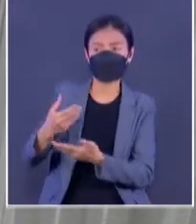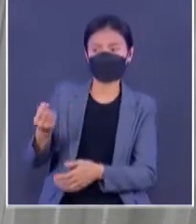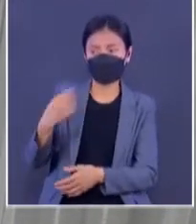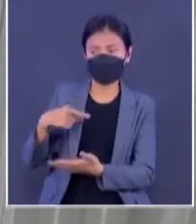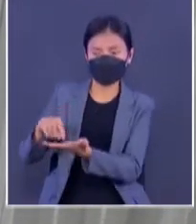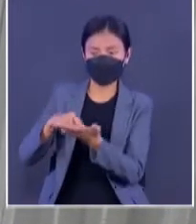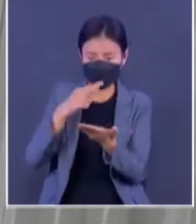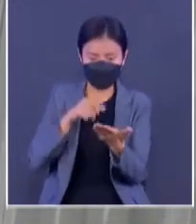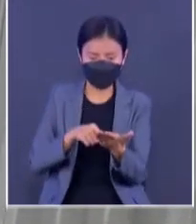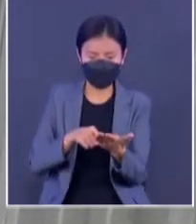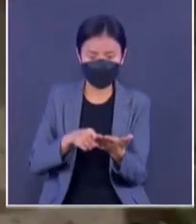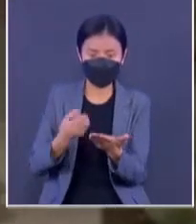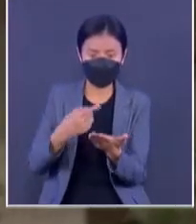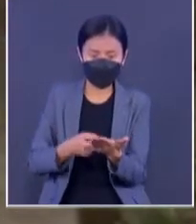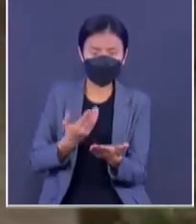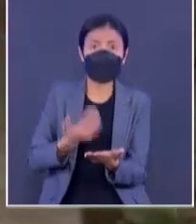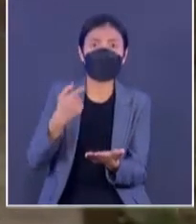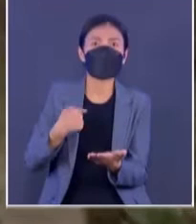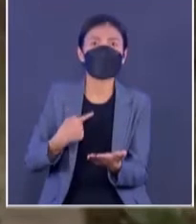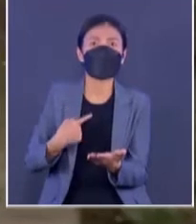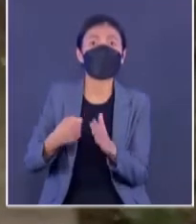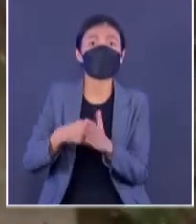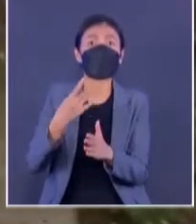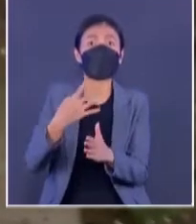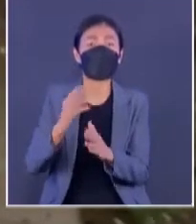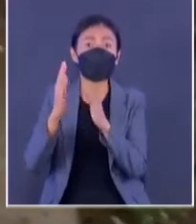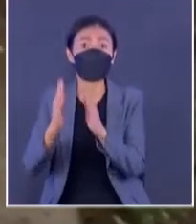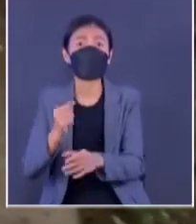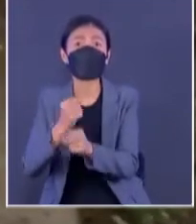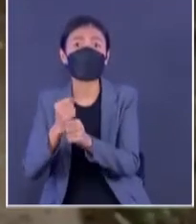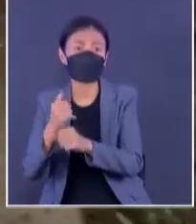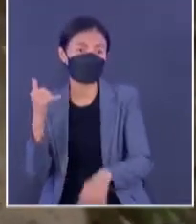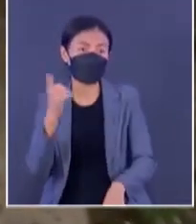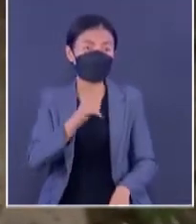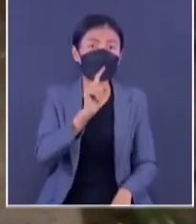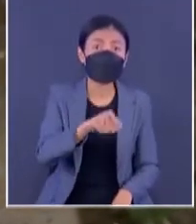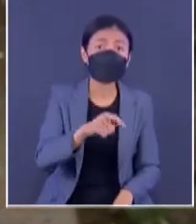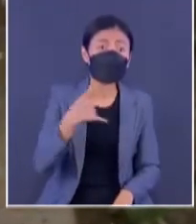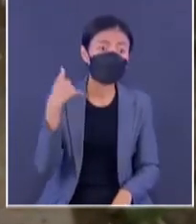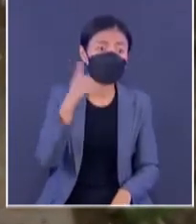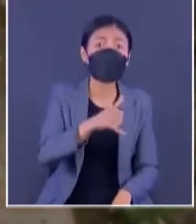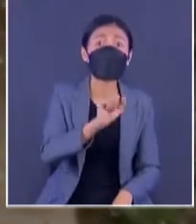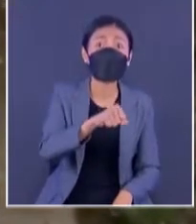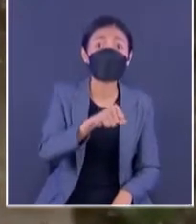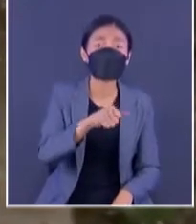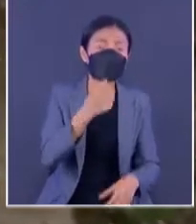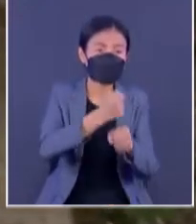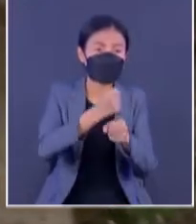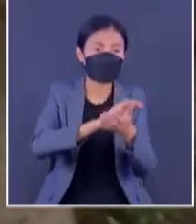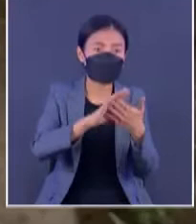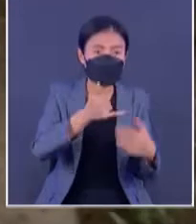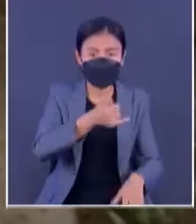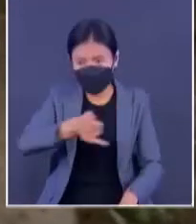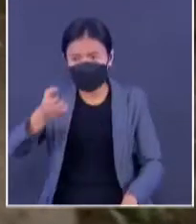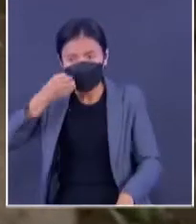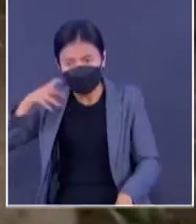กว่าการรับเหมาปกติทั่วไปเนี่ยเพราะว่าช่างที่เข้ามาทำเนี่ยจะต้องกลับไปกักตัวอีก14วันสุดท้ายก็เลยมี